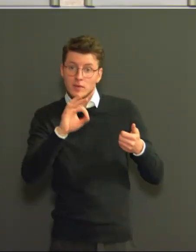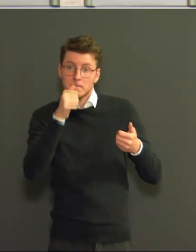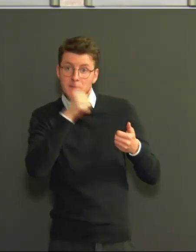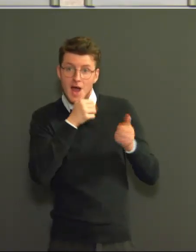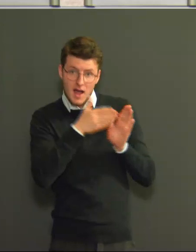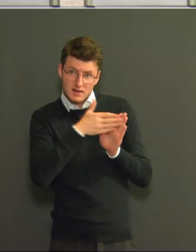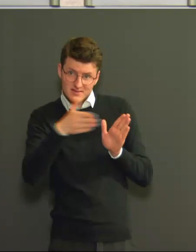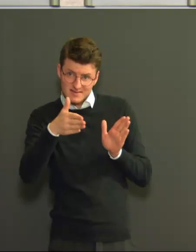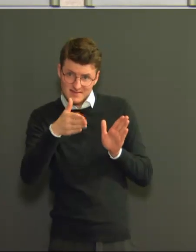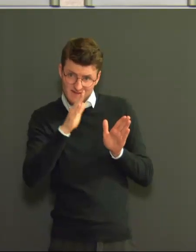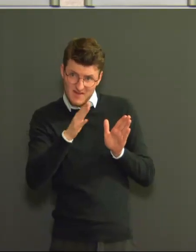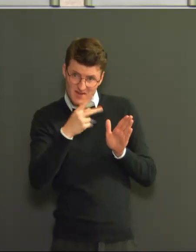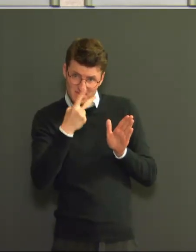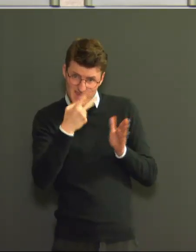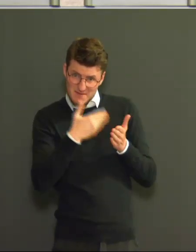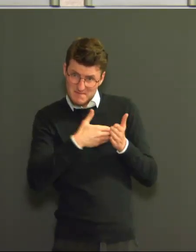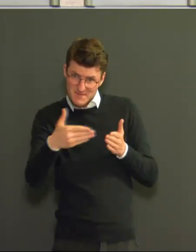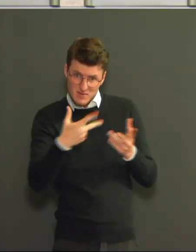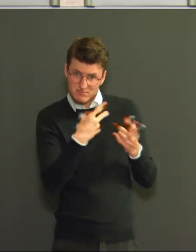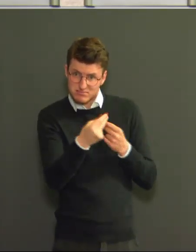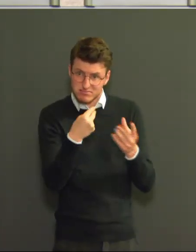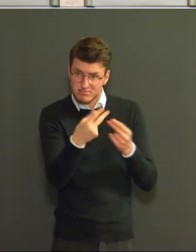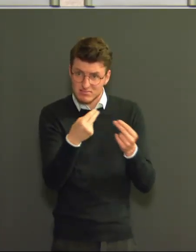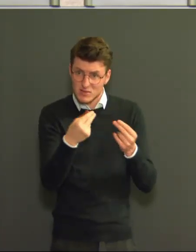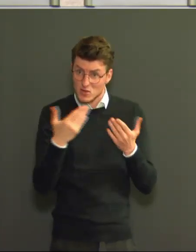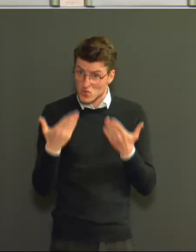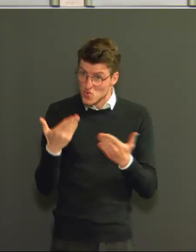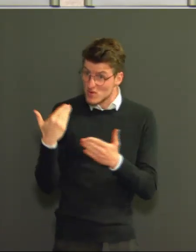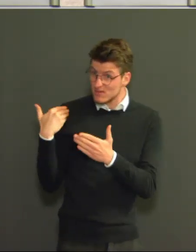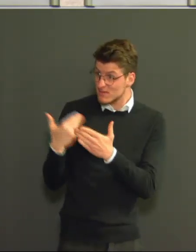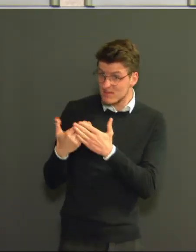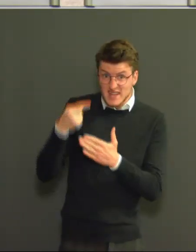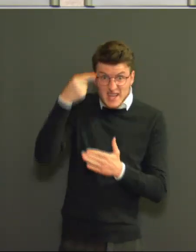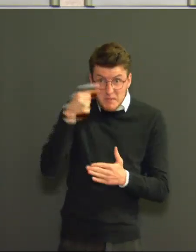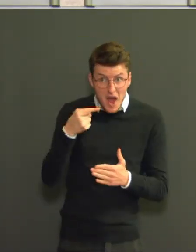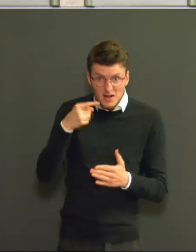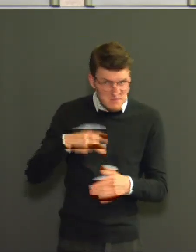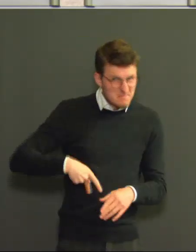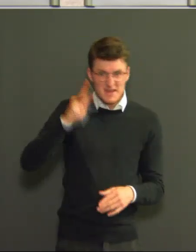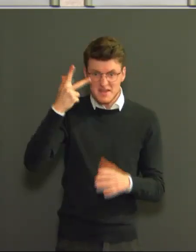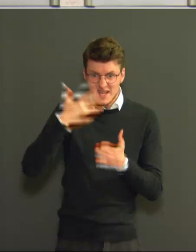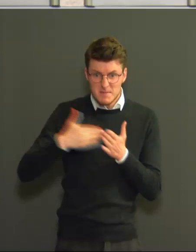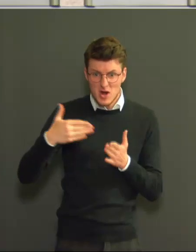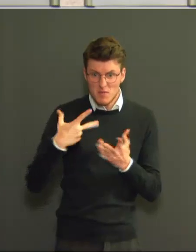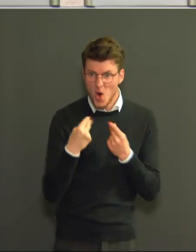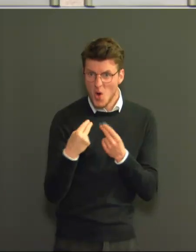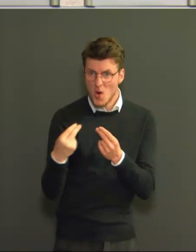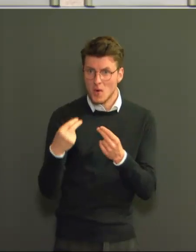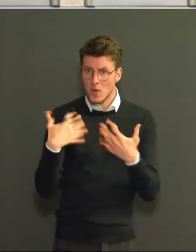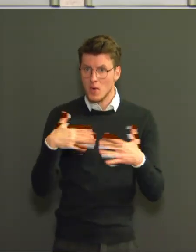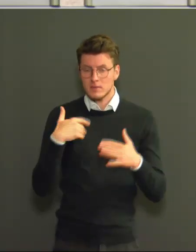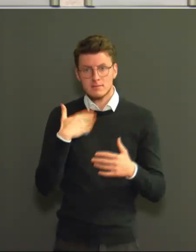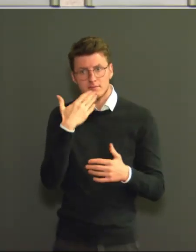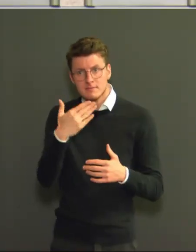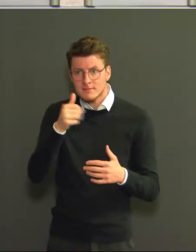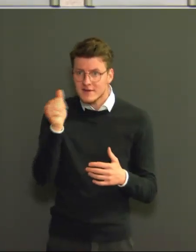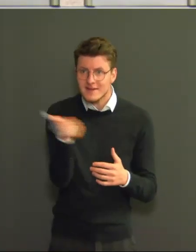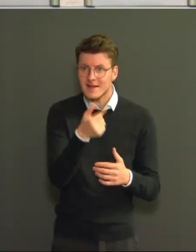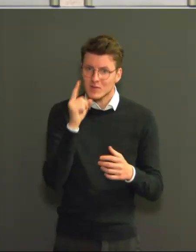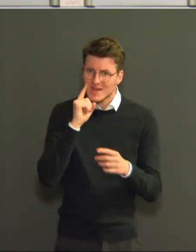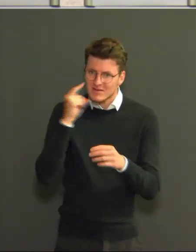miljoen vaccins toe te dienen. Het is dus een fantastische prestatie En we danken iedereen die bij deze ongeziene